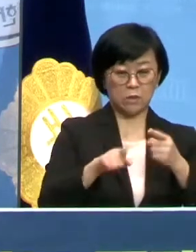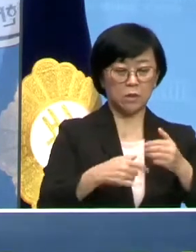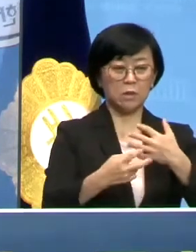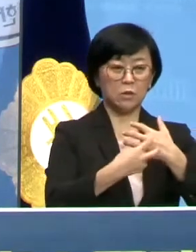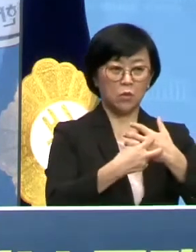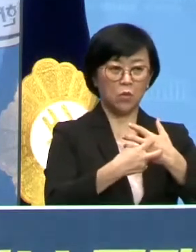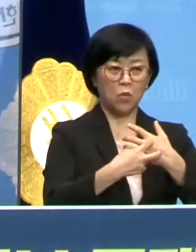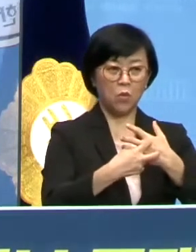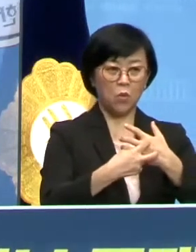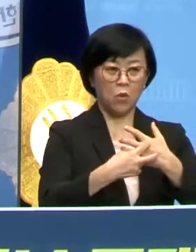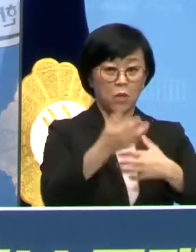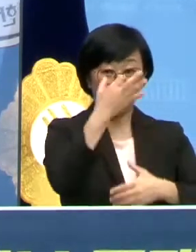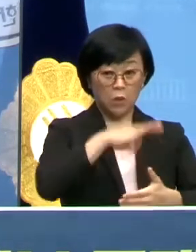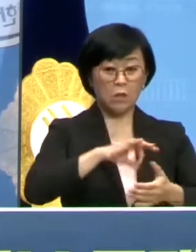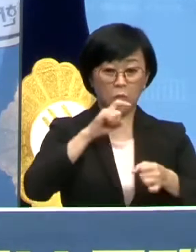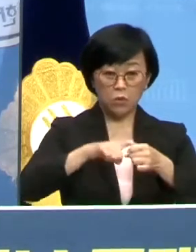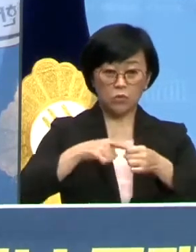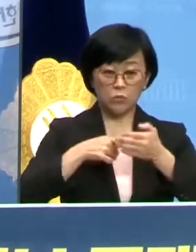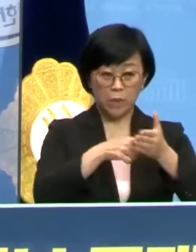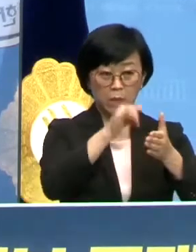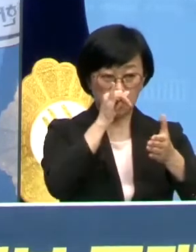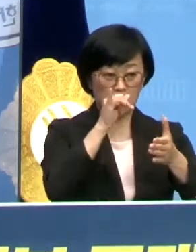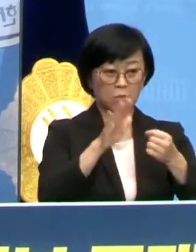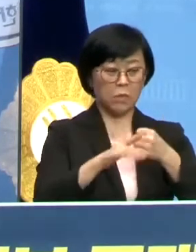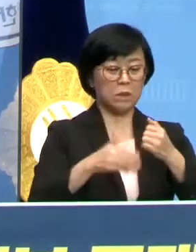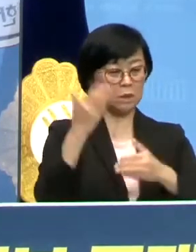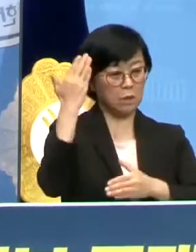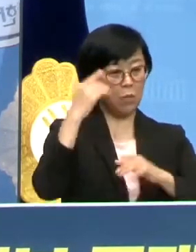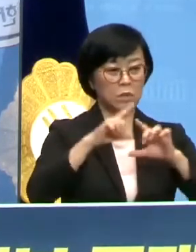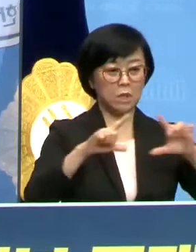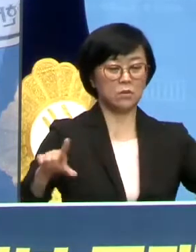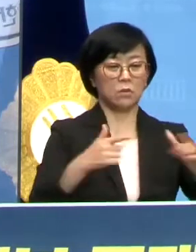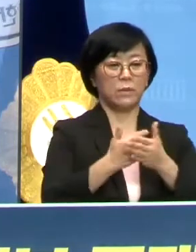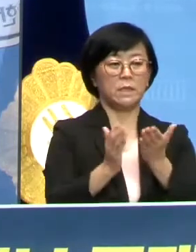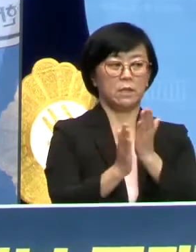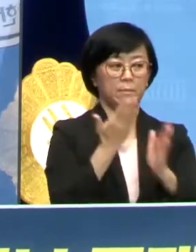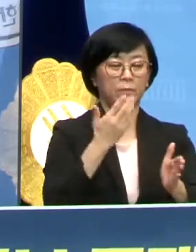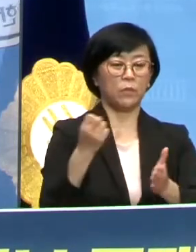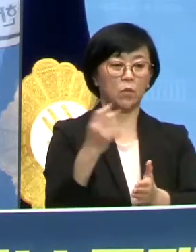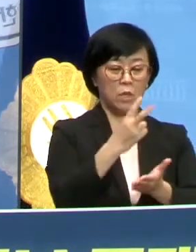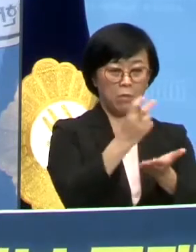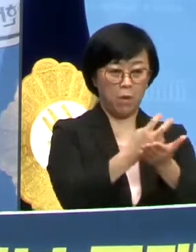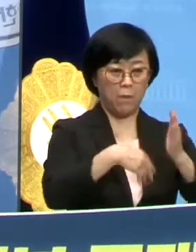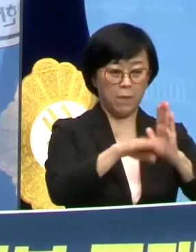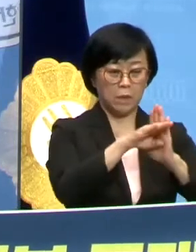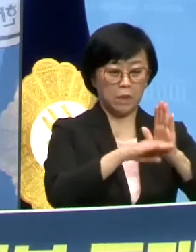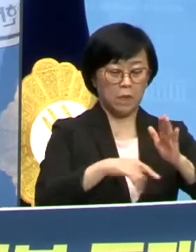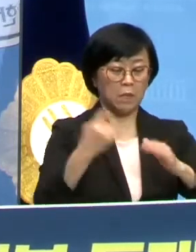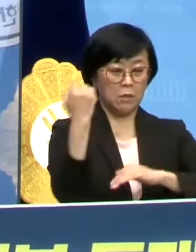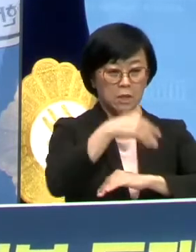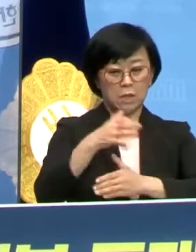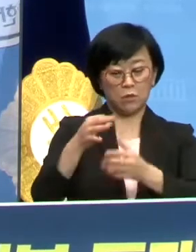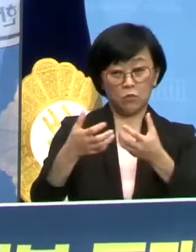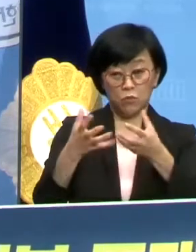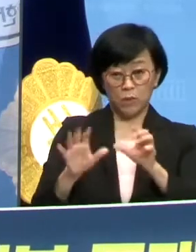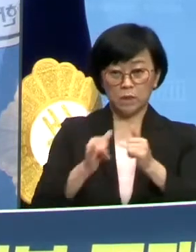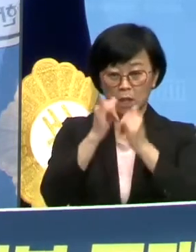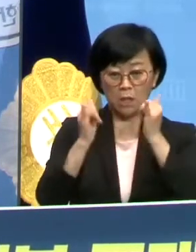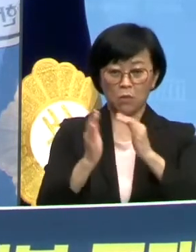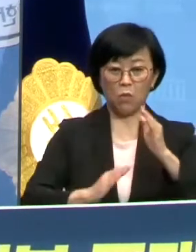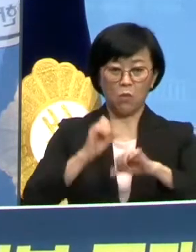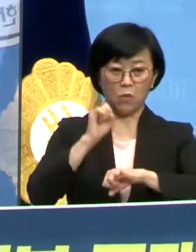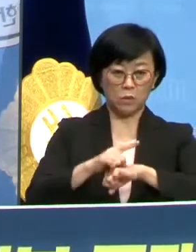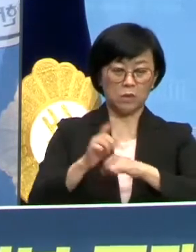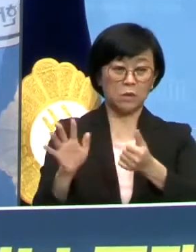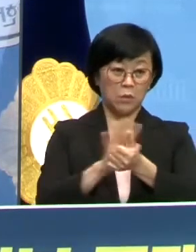추진하고 있겠다 추진하겠다는 법안을 밀어붙이는 것은 상식적으로 맞지 않습니다 또한 이 법에 따르면 기재부가 모든 사회 공공